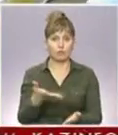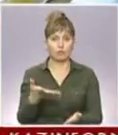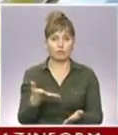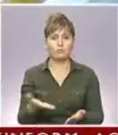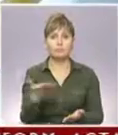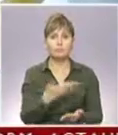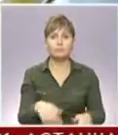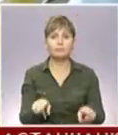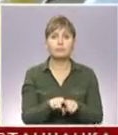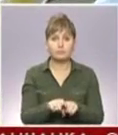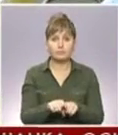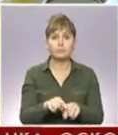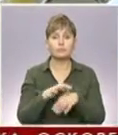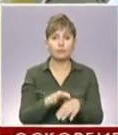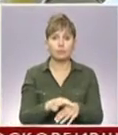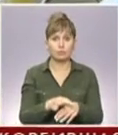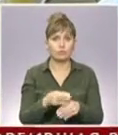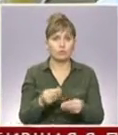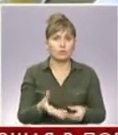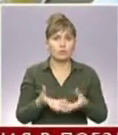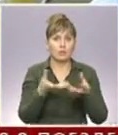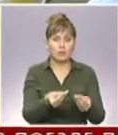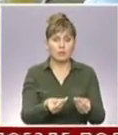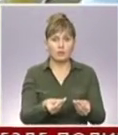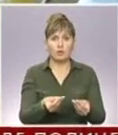и так несем очень неплохие